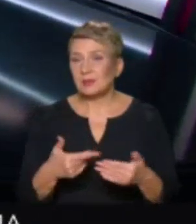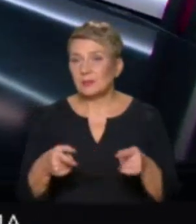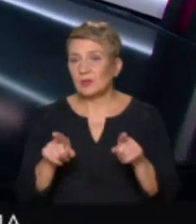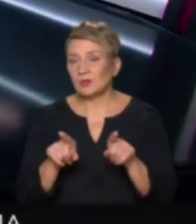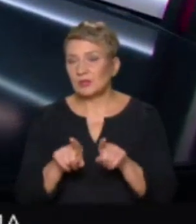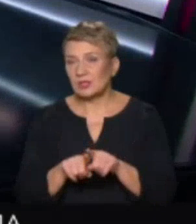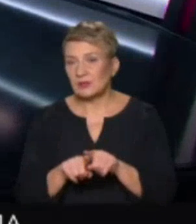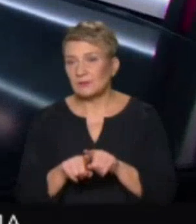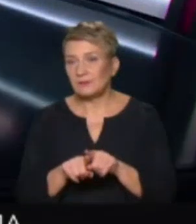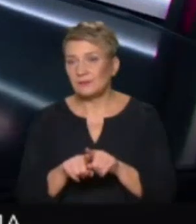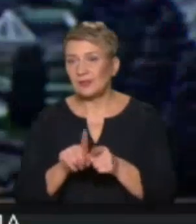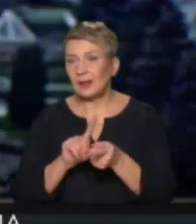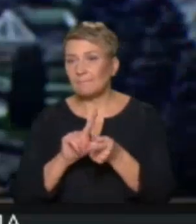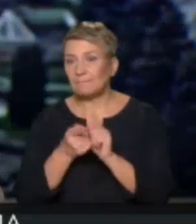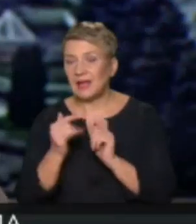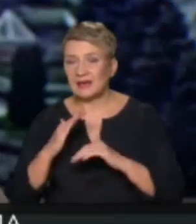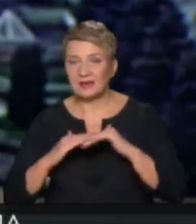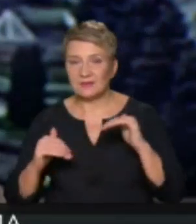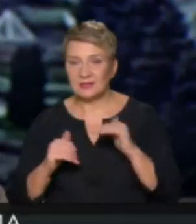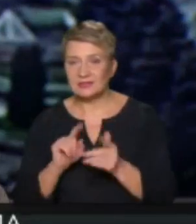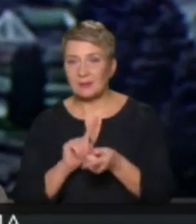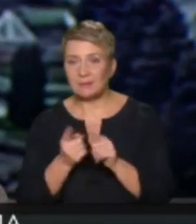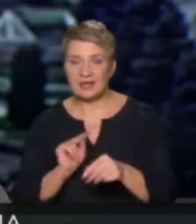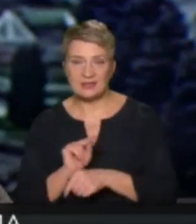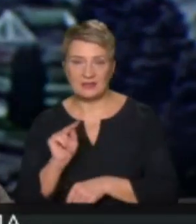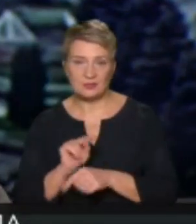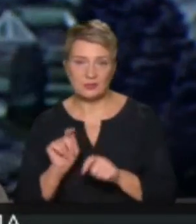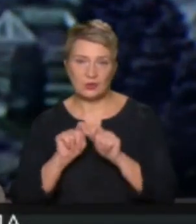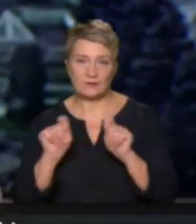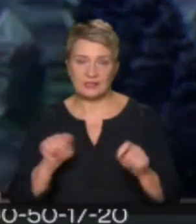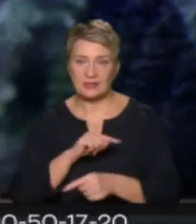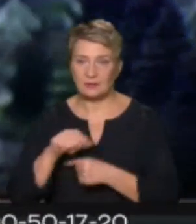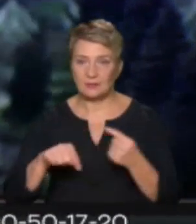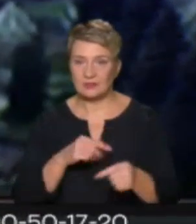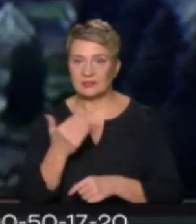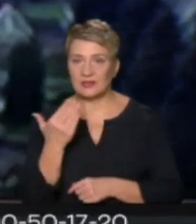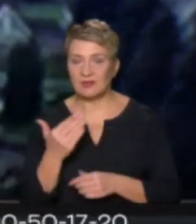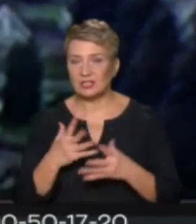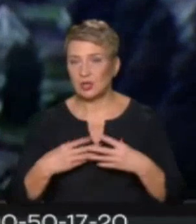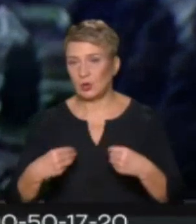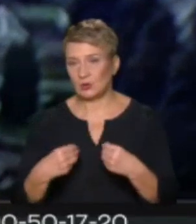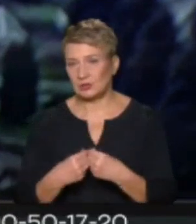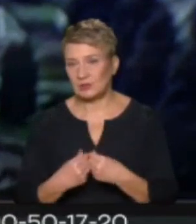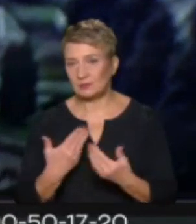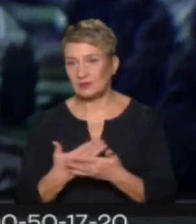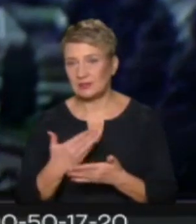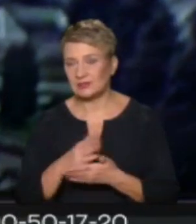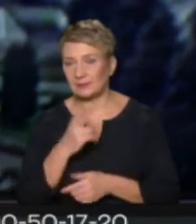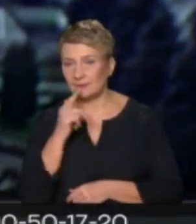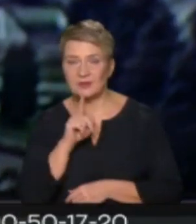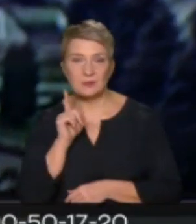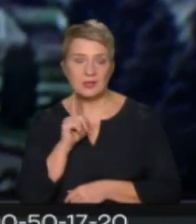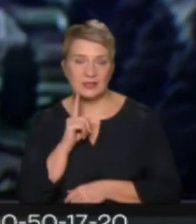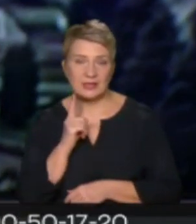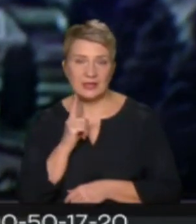варіанти перекваліфікації, перенавчання або відкриття бізнесу. Ваша родина, наприклад, у вас неповнолітні діти